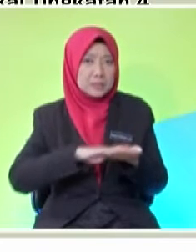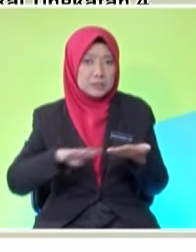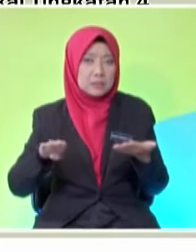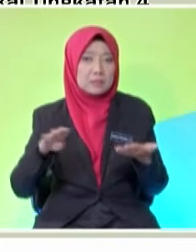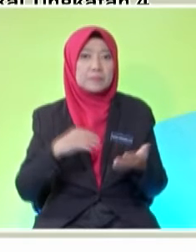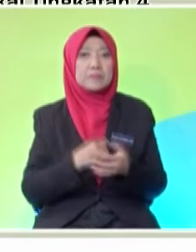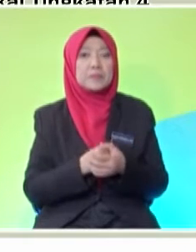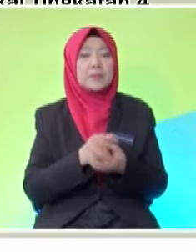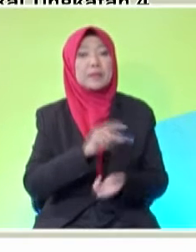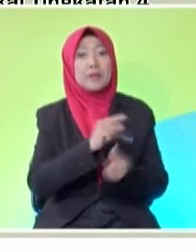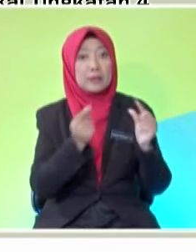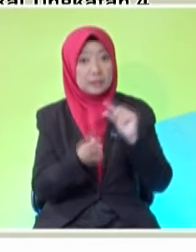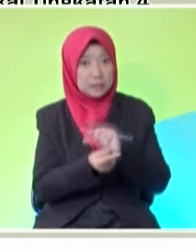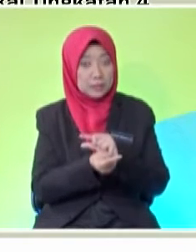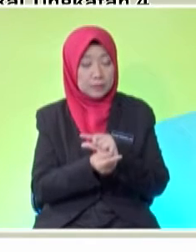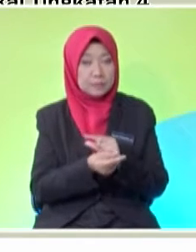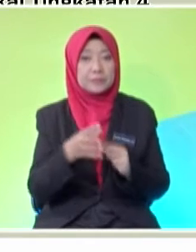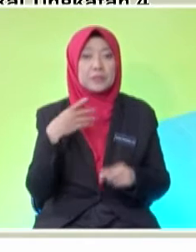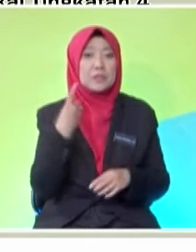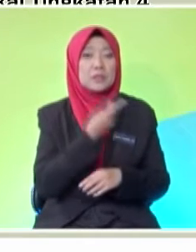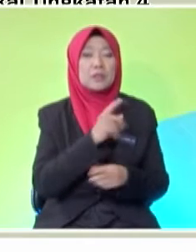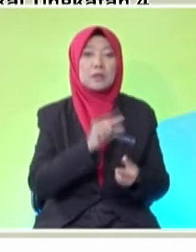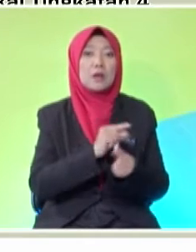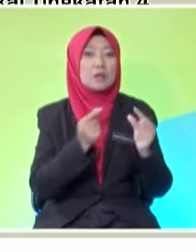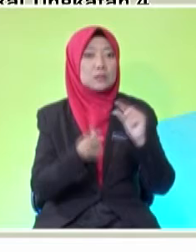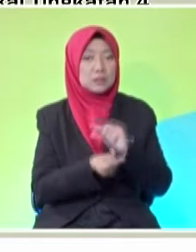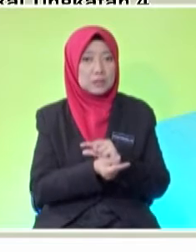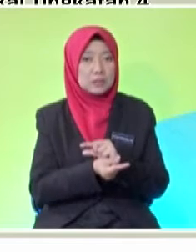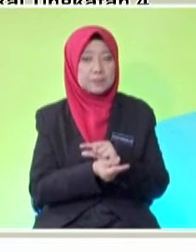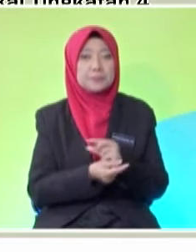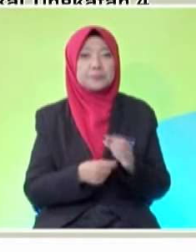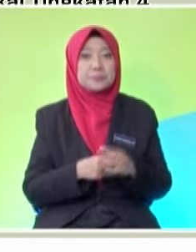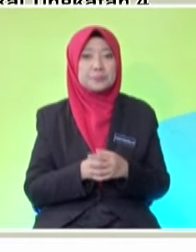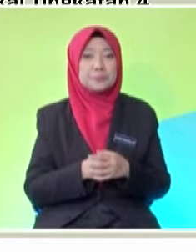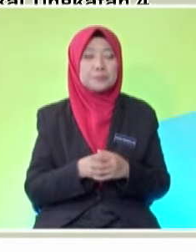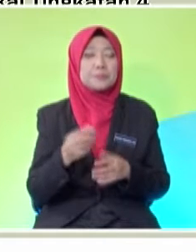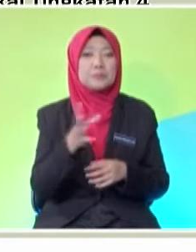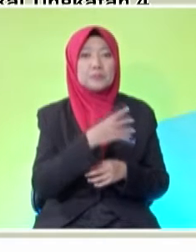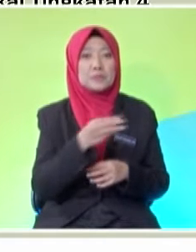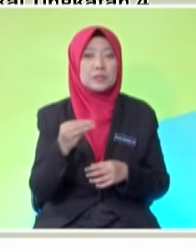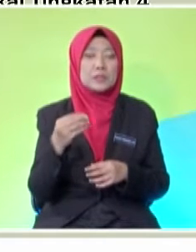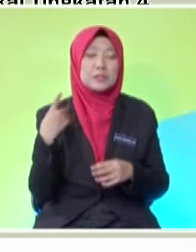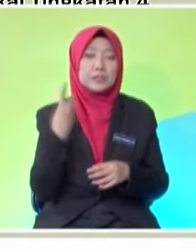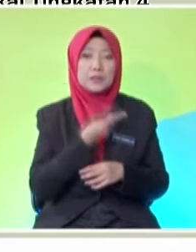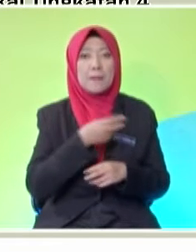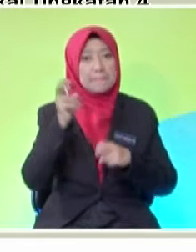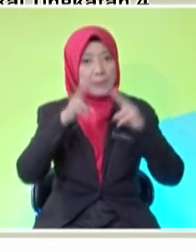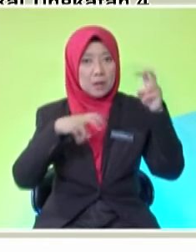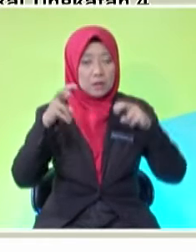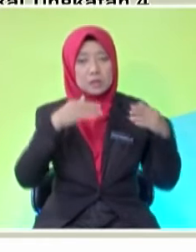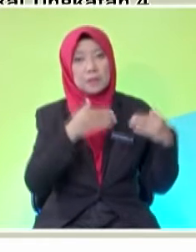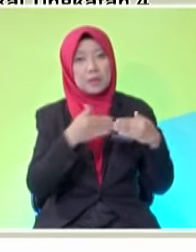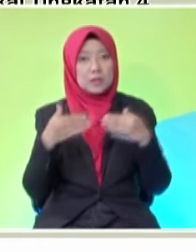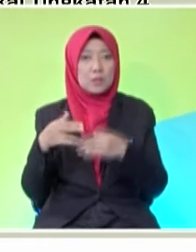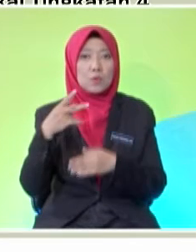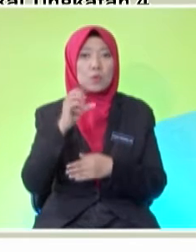mampat. Kita gantikan penapis udara pemampat udara. Dan juga kita periksa penyambung hos dan